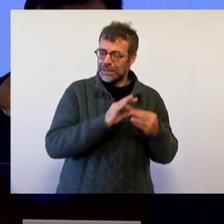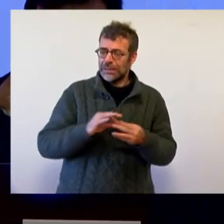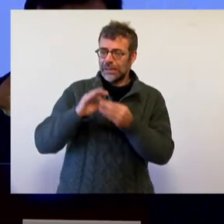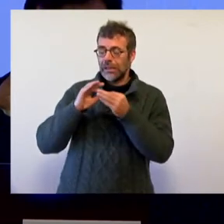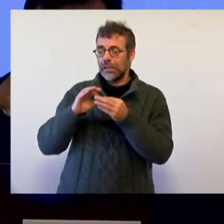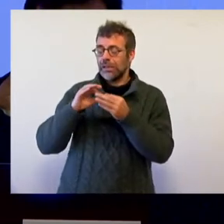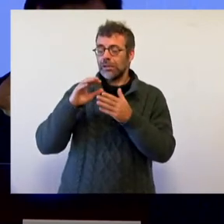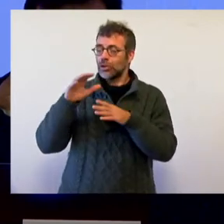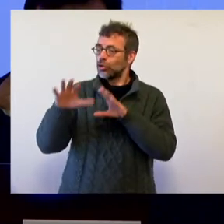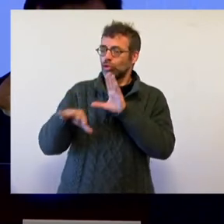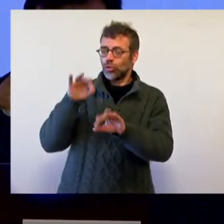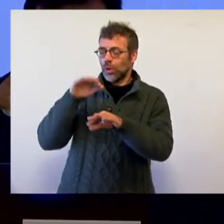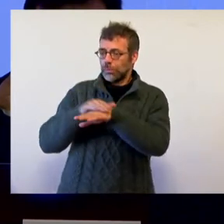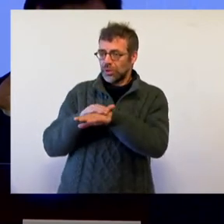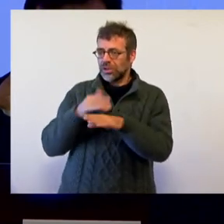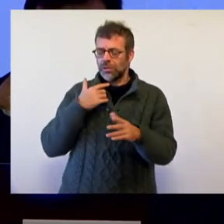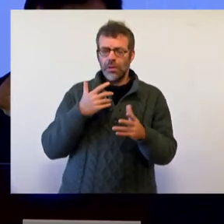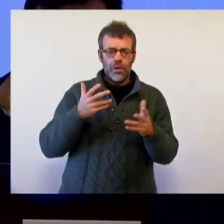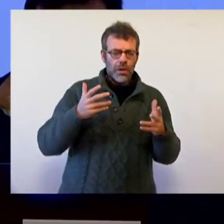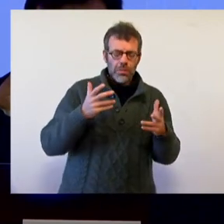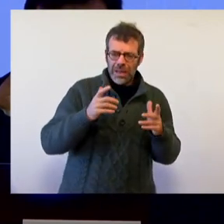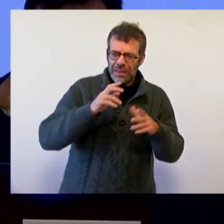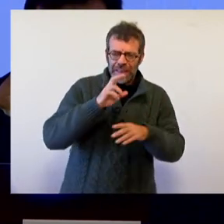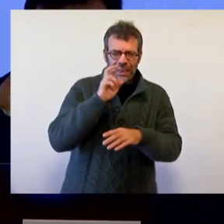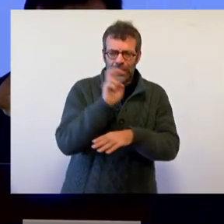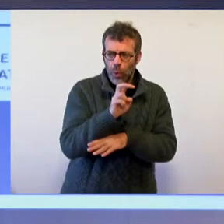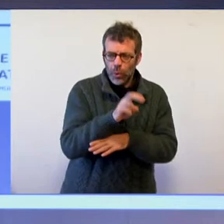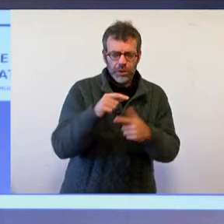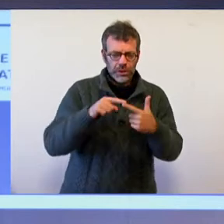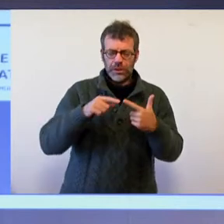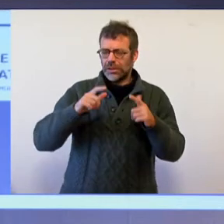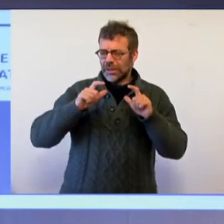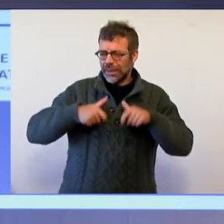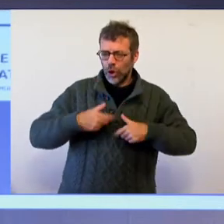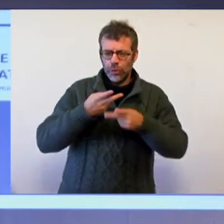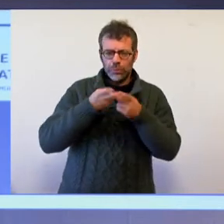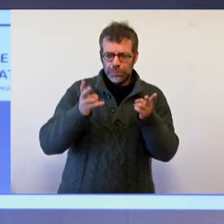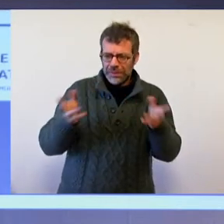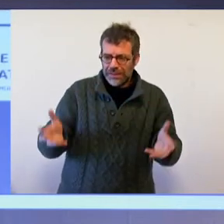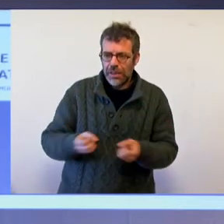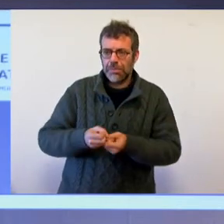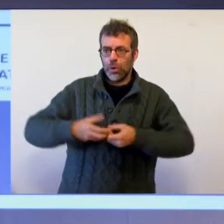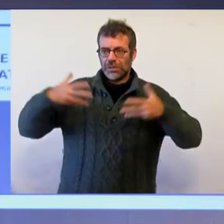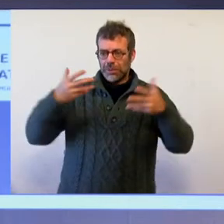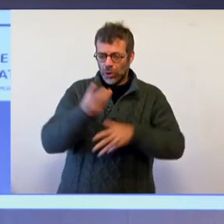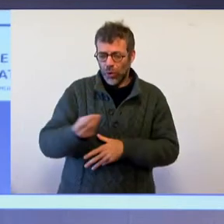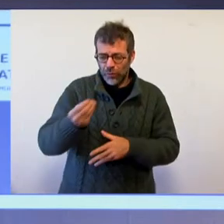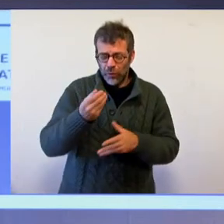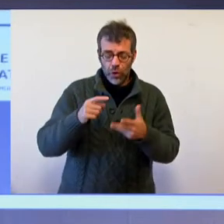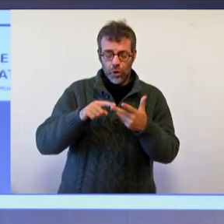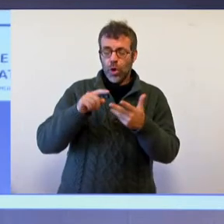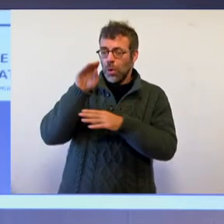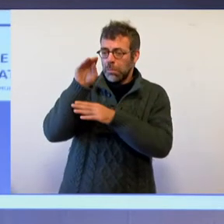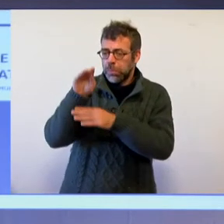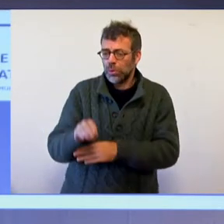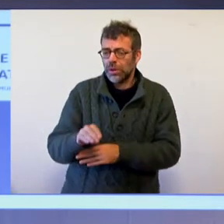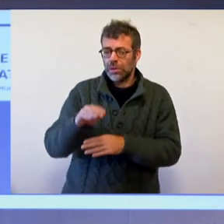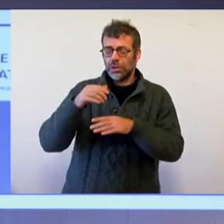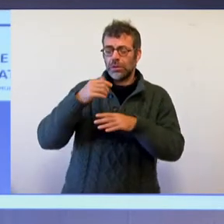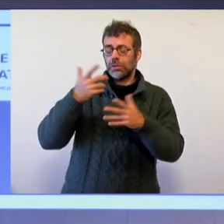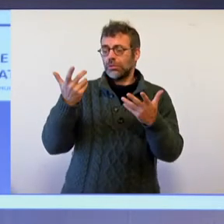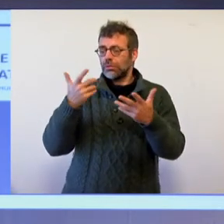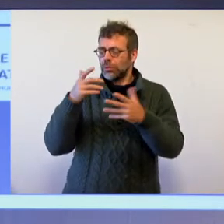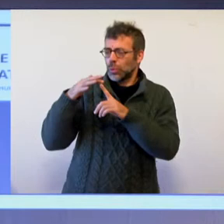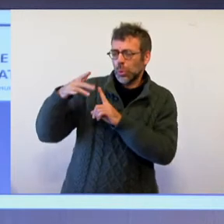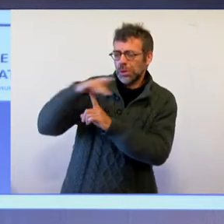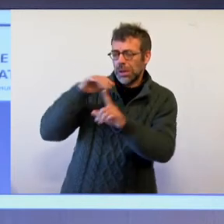sursaut écologique, qui renforce l'école publique pour l'émancipation de chaque enfant, qui protège avec le bouclier social, qui porte des actions renforcées et coordonnées